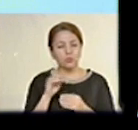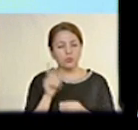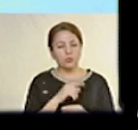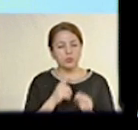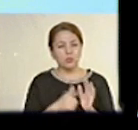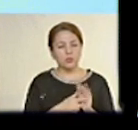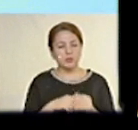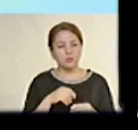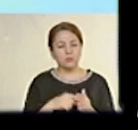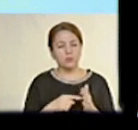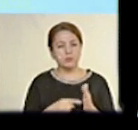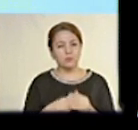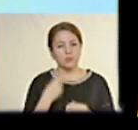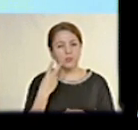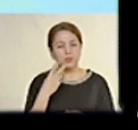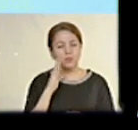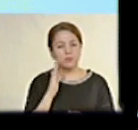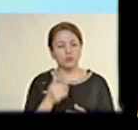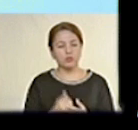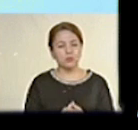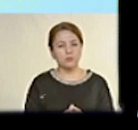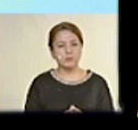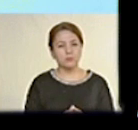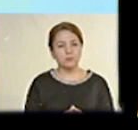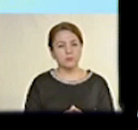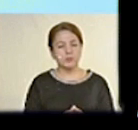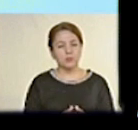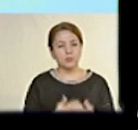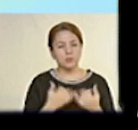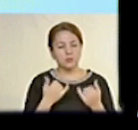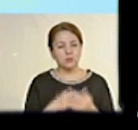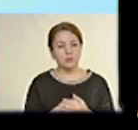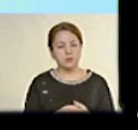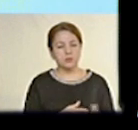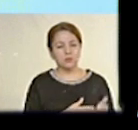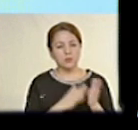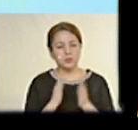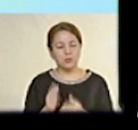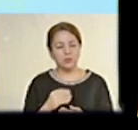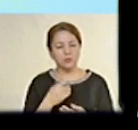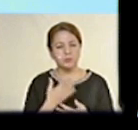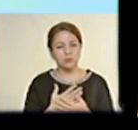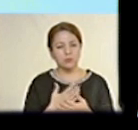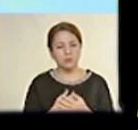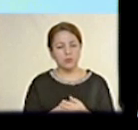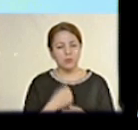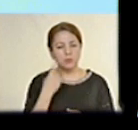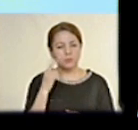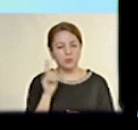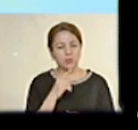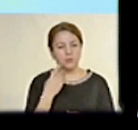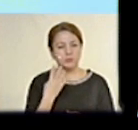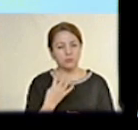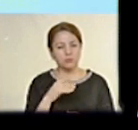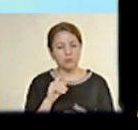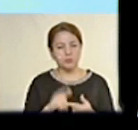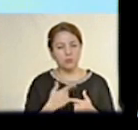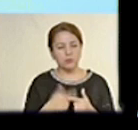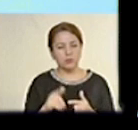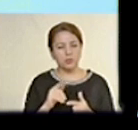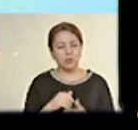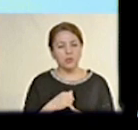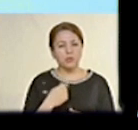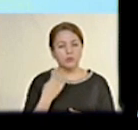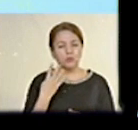ga bo'lganimizda 2 kelib chiqar ekan. Endi esa navbatdagi misolimiz 1 taqsim 4 yoki 4 dan